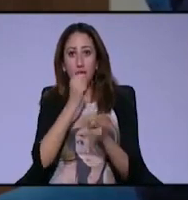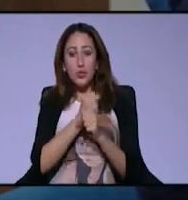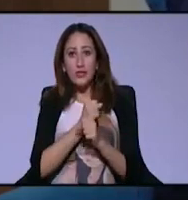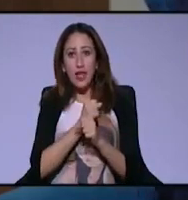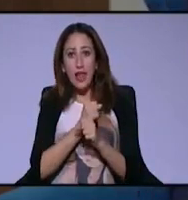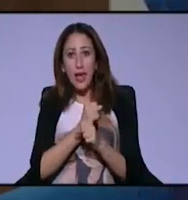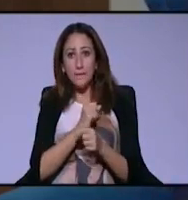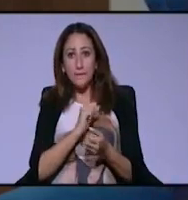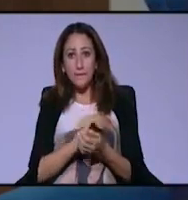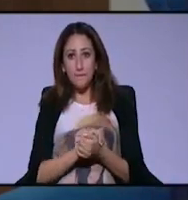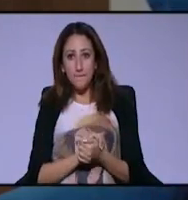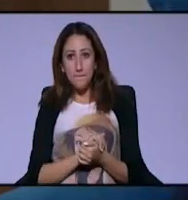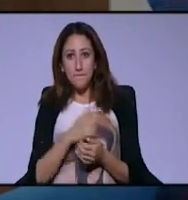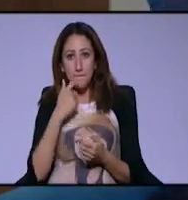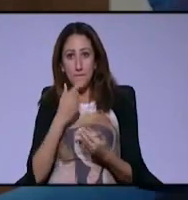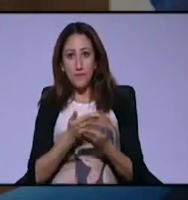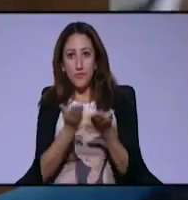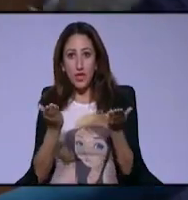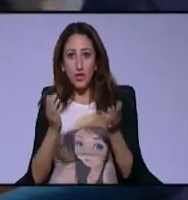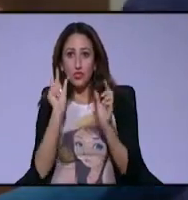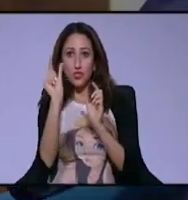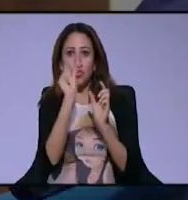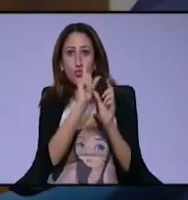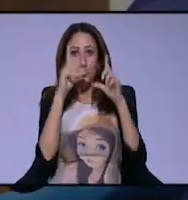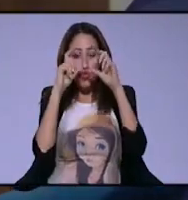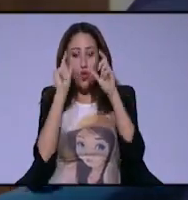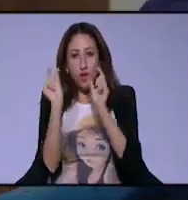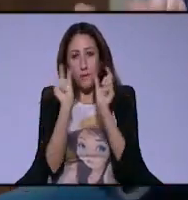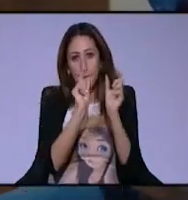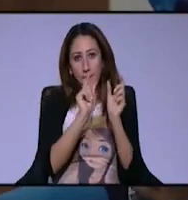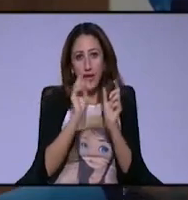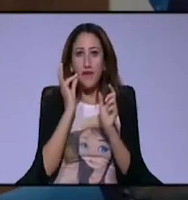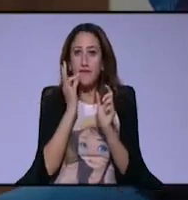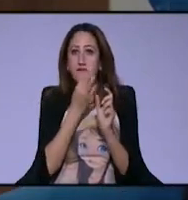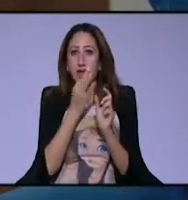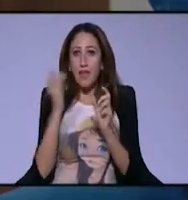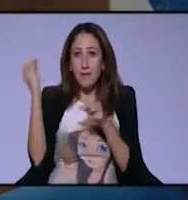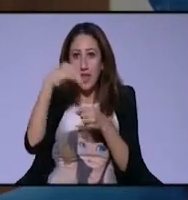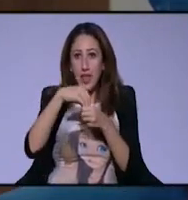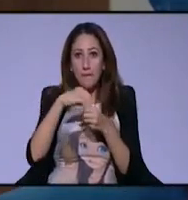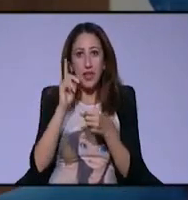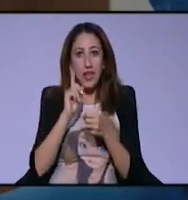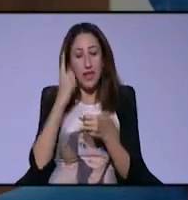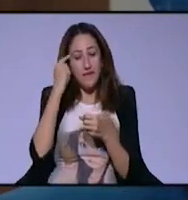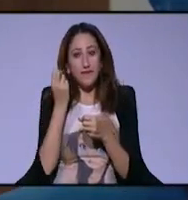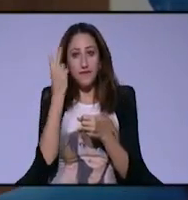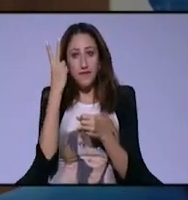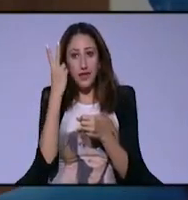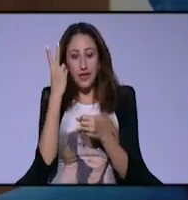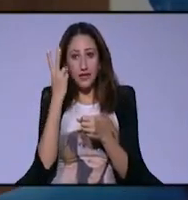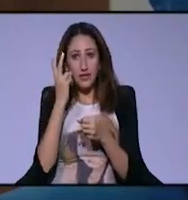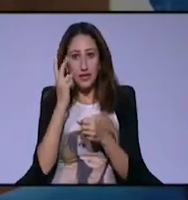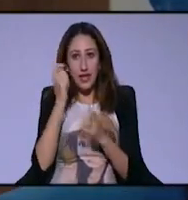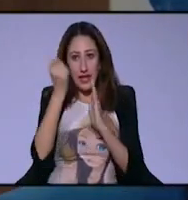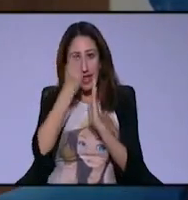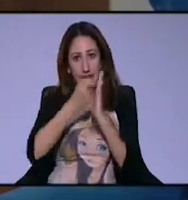انتاجنا وتقديمنا وناخد شطات من افلام، لا داعي. ده كانت فكرة معتز كمال